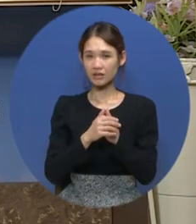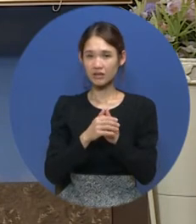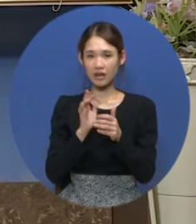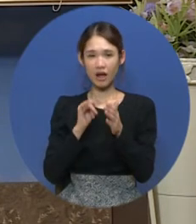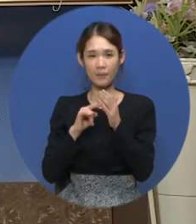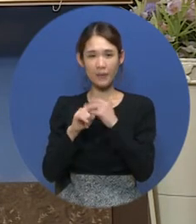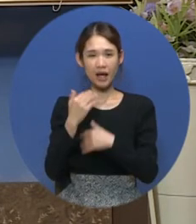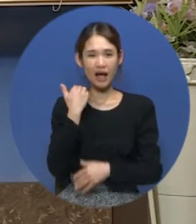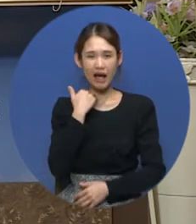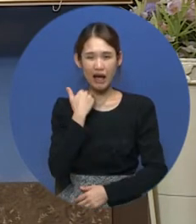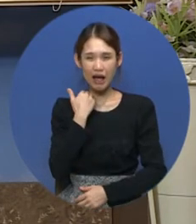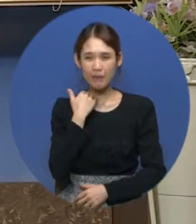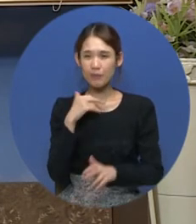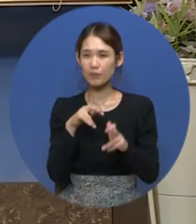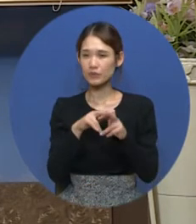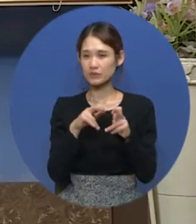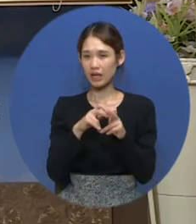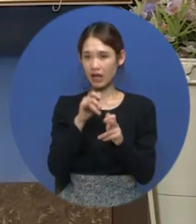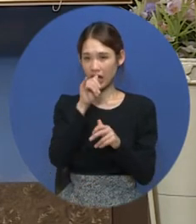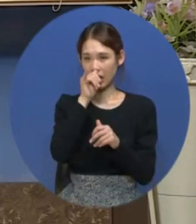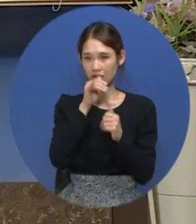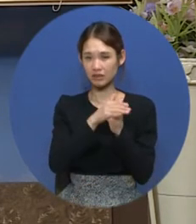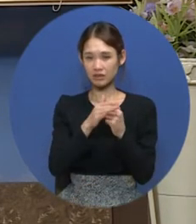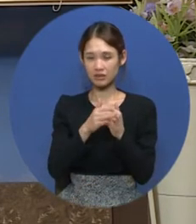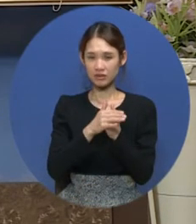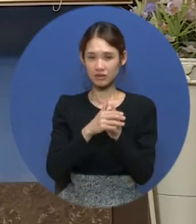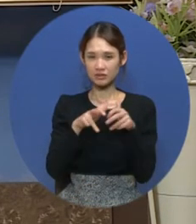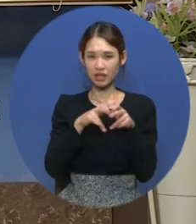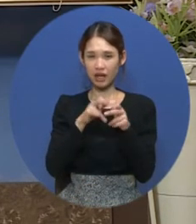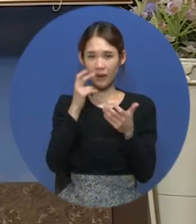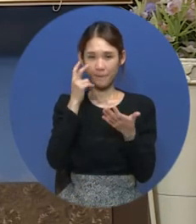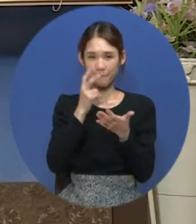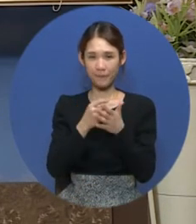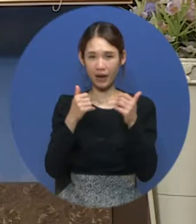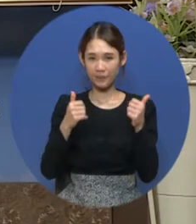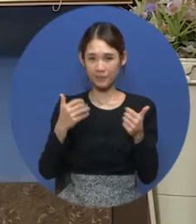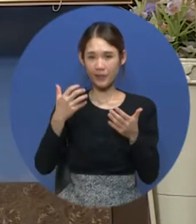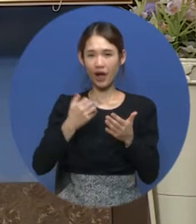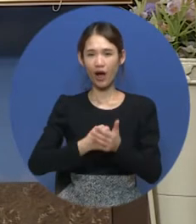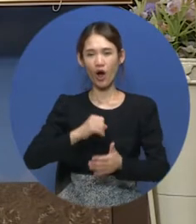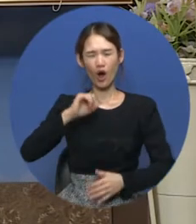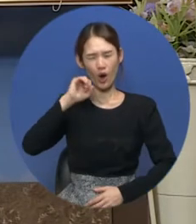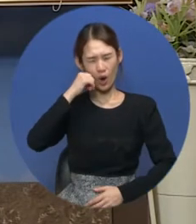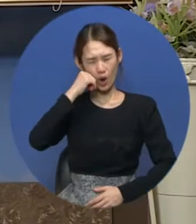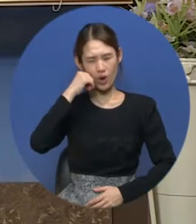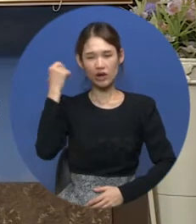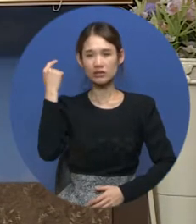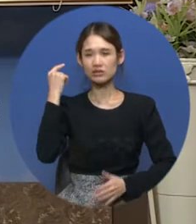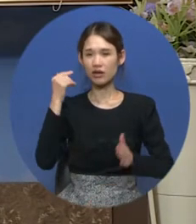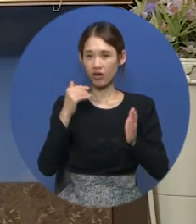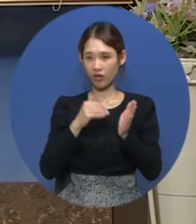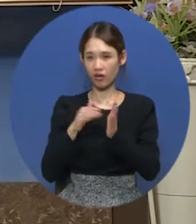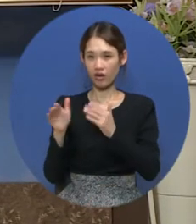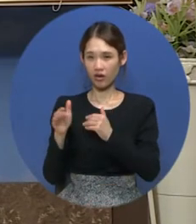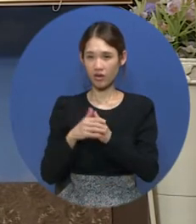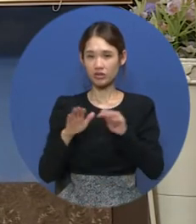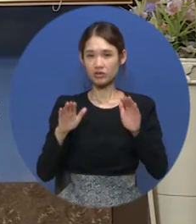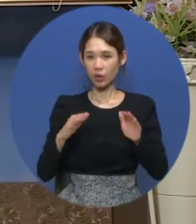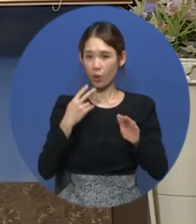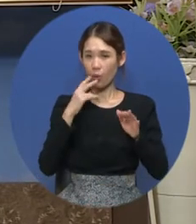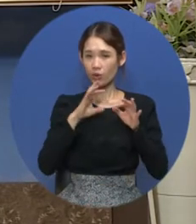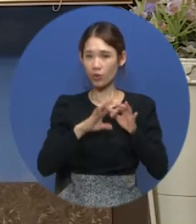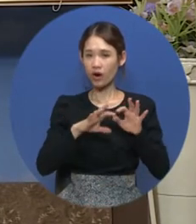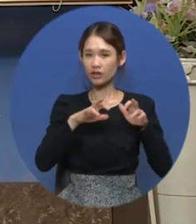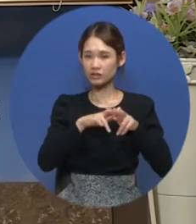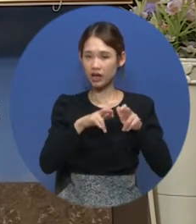보이지 않는 잔액이 때문에 또 장애 판정을 받기도 상당히 어렵다 뭐 제가 들었거든요 그래서 현재 이 후기 장애